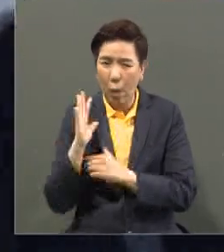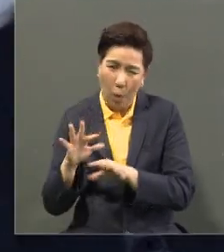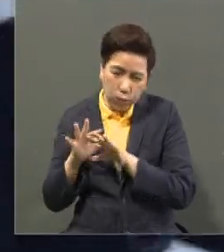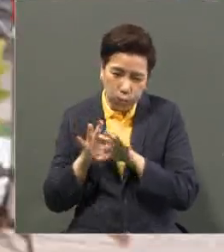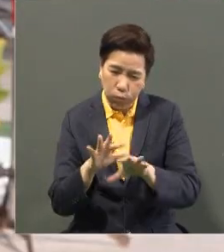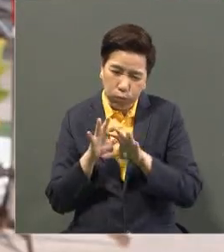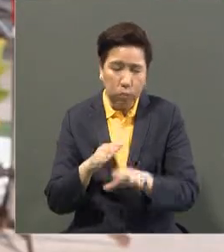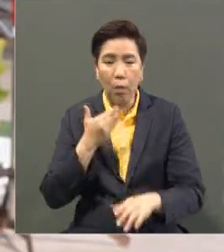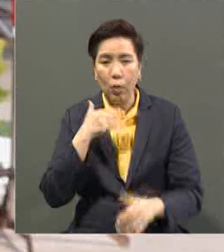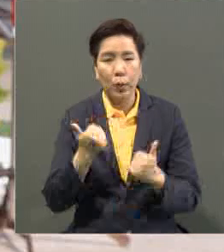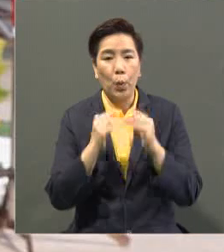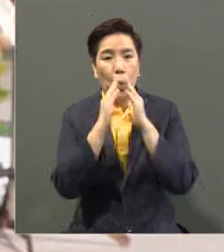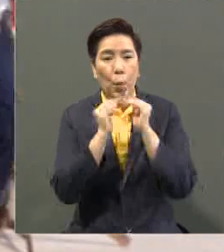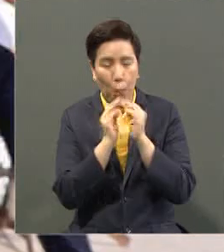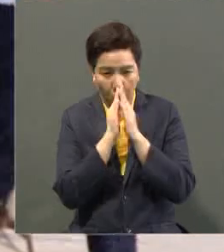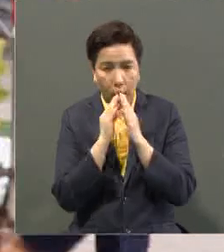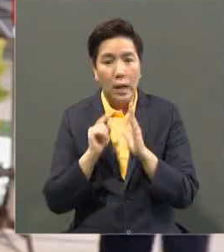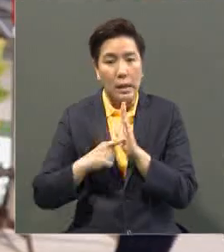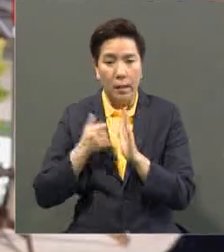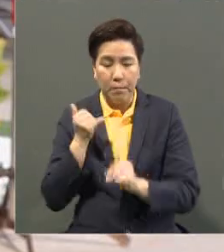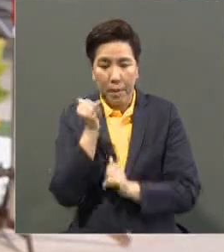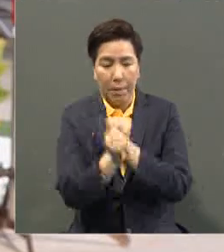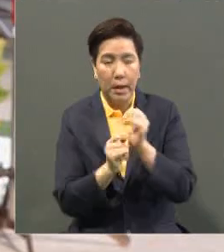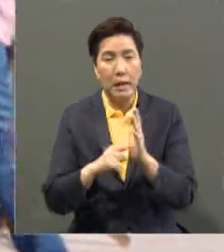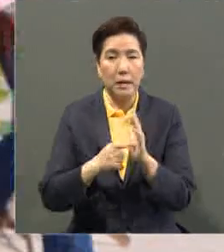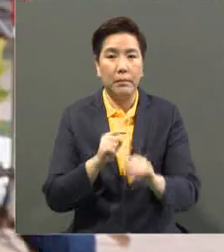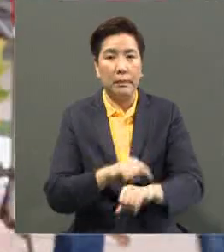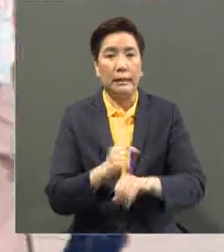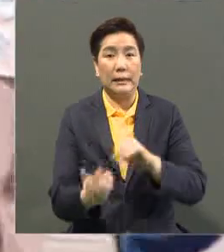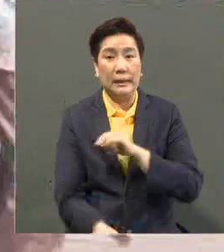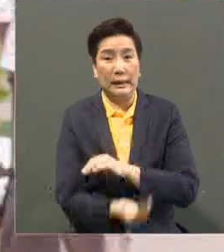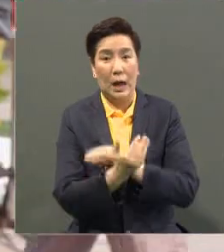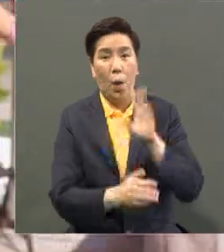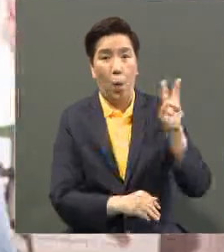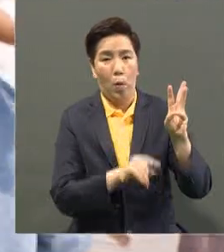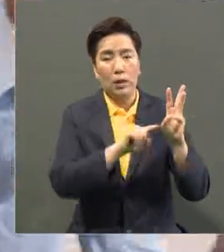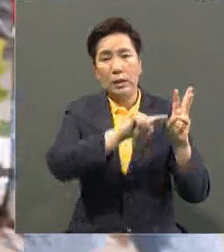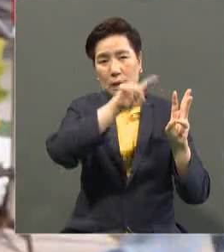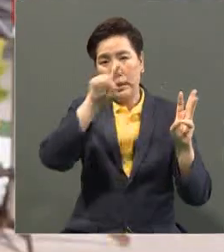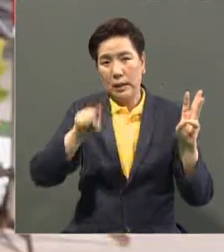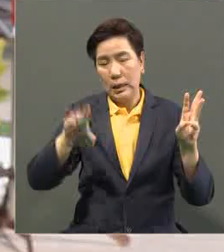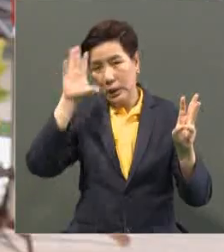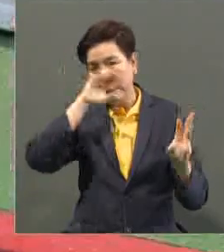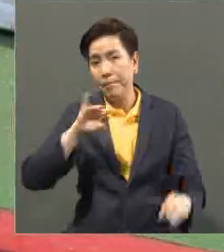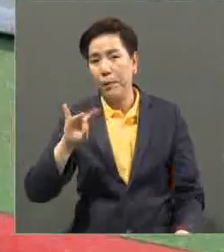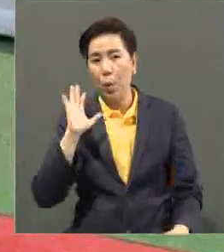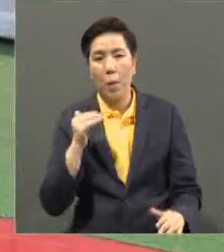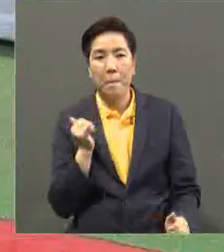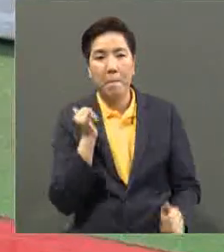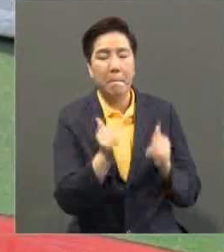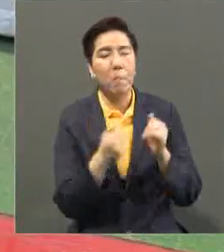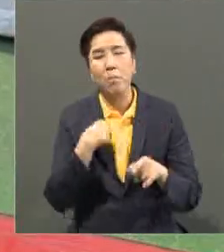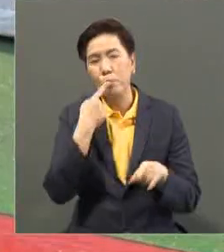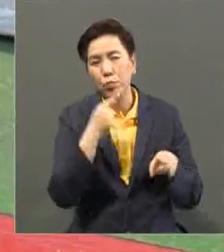มาเลยนะครับซึ่งทางวัดเนี่ยเขาเปิดให้ส่งน้ำพระได้ตั้งแต่ 18:00นไปจนถึง 20:00นนะครับประชาชนที่มาที่นี่เนี่ยพูดเป็น